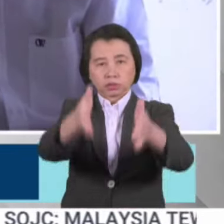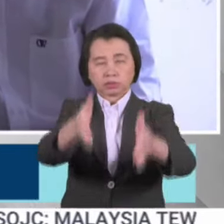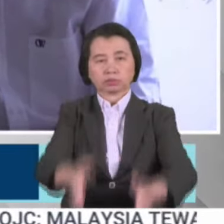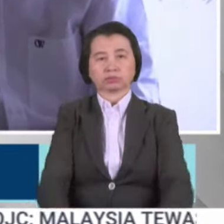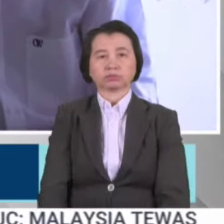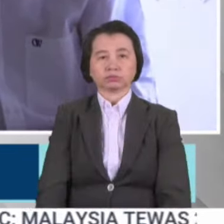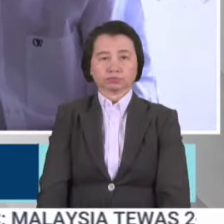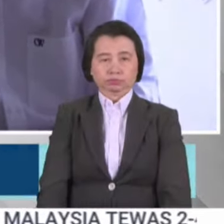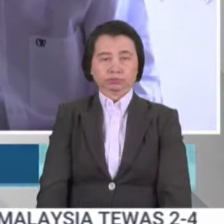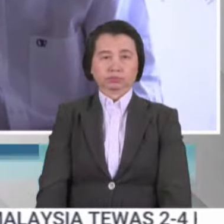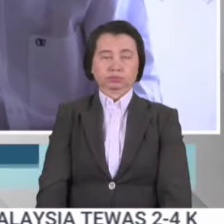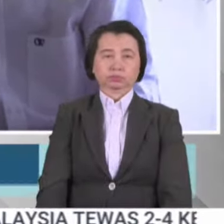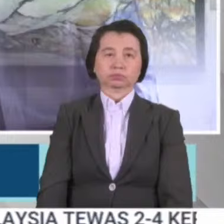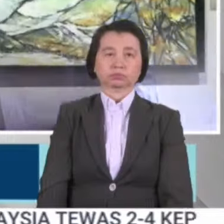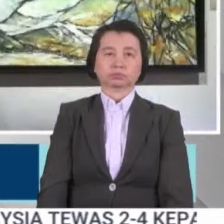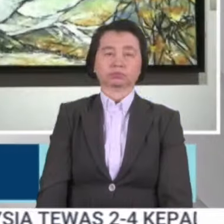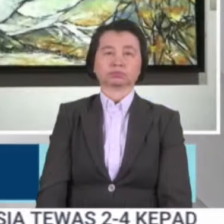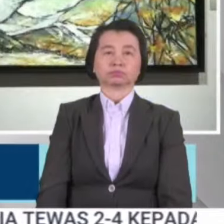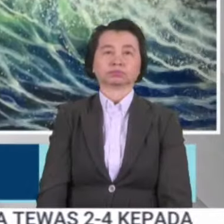raya.